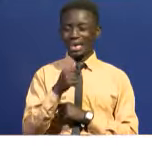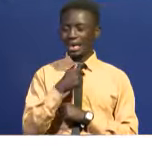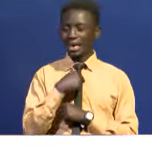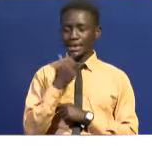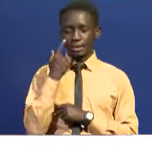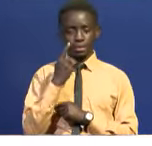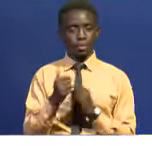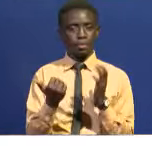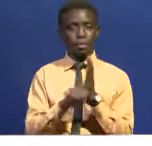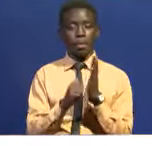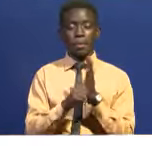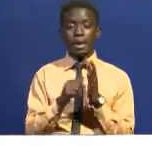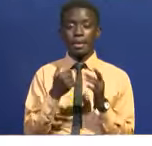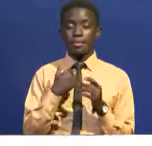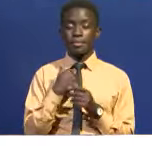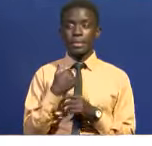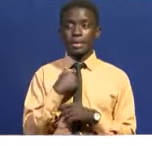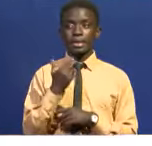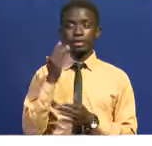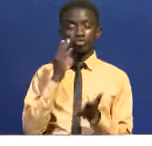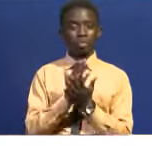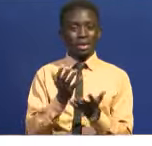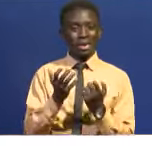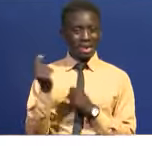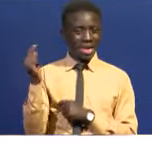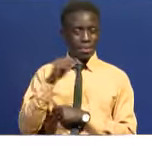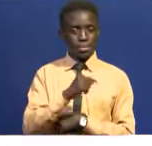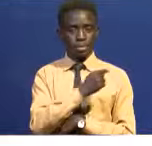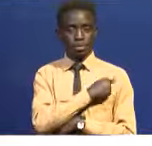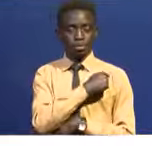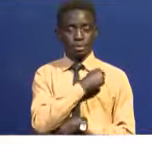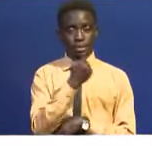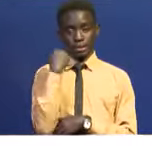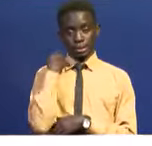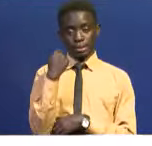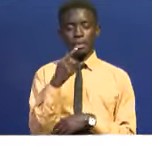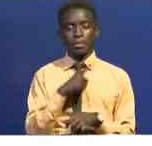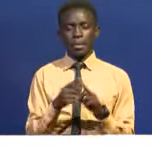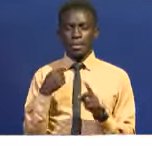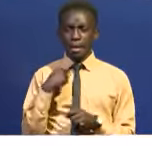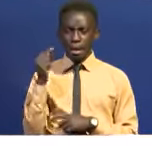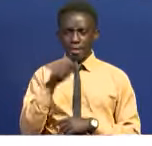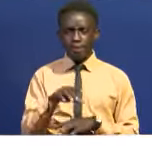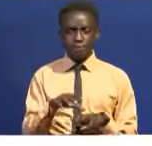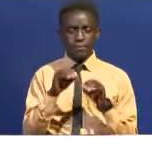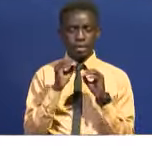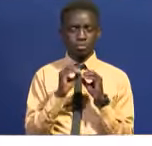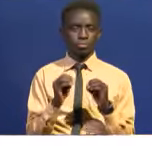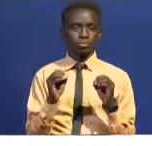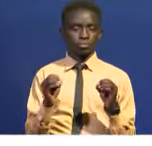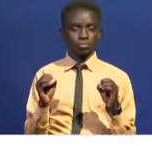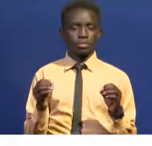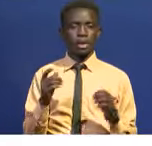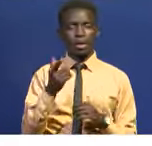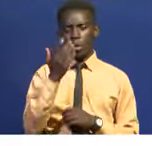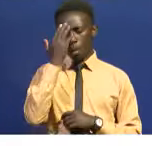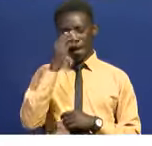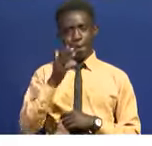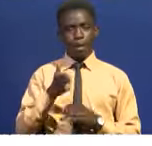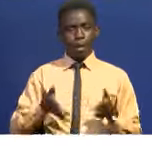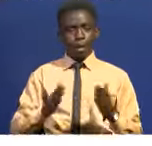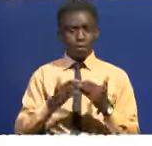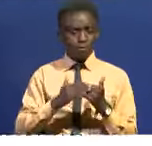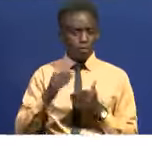dialysis. Kuja mahali nafanya dialysis nikaambiwa haiwezekani sababu hawajapata the way forward from the government.